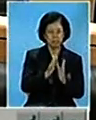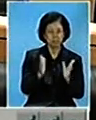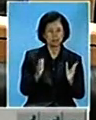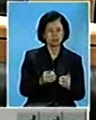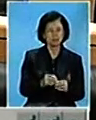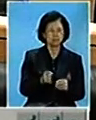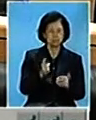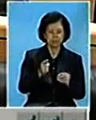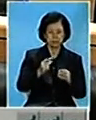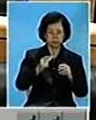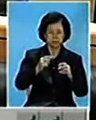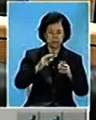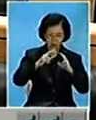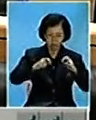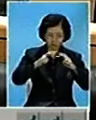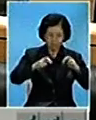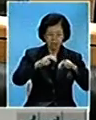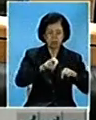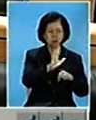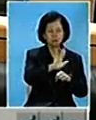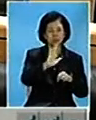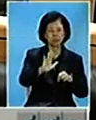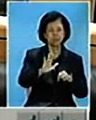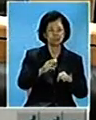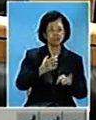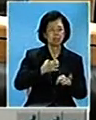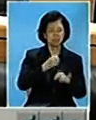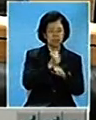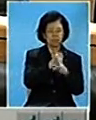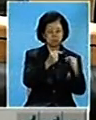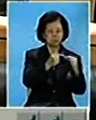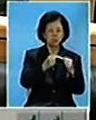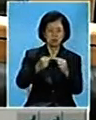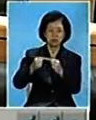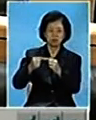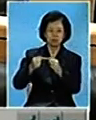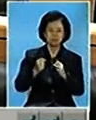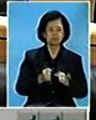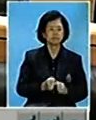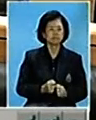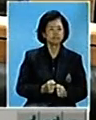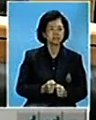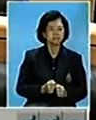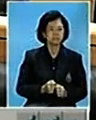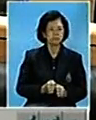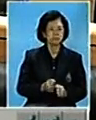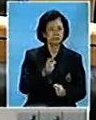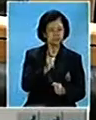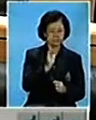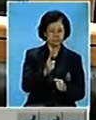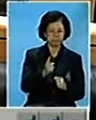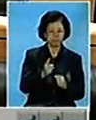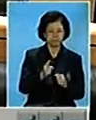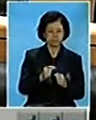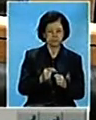เป็นงานวิจัยของท่านนะครับผมอยากให้ท่านทำต่อครับนะครับจริงๆ